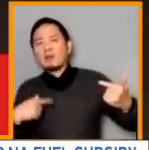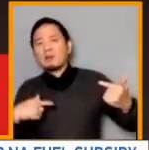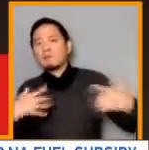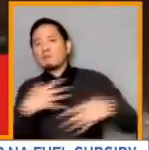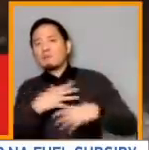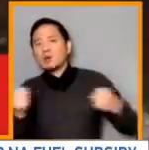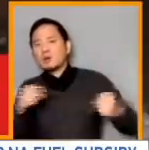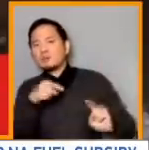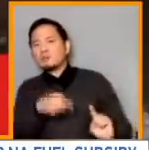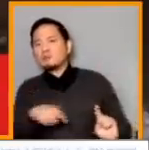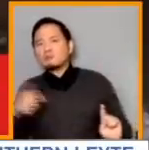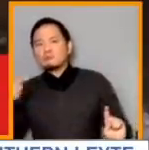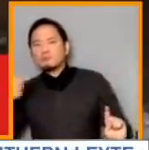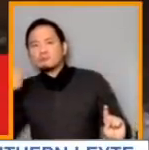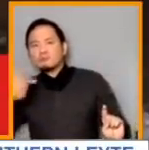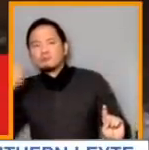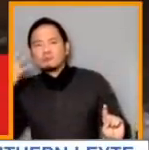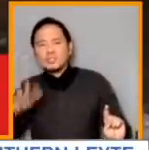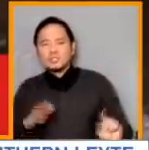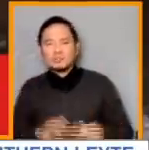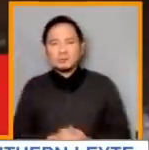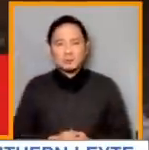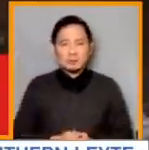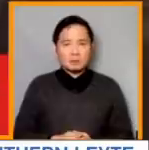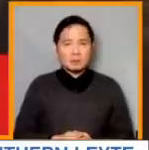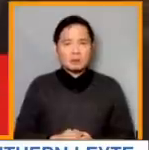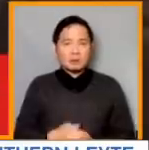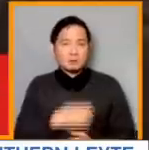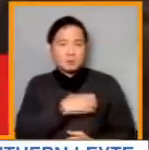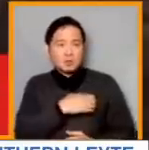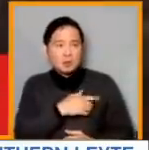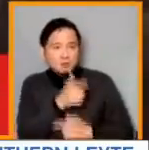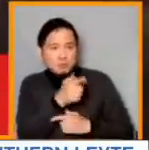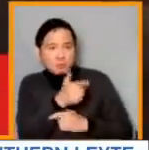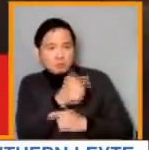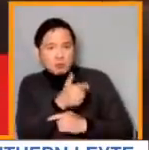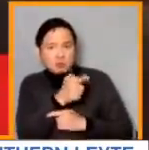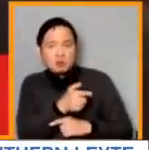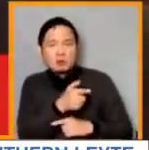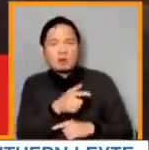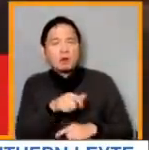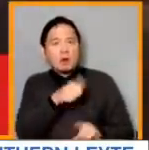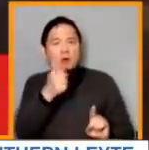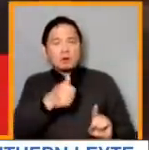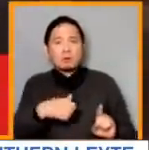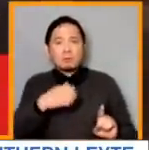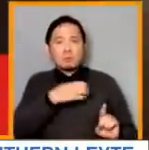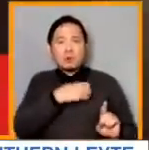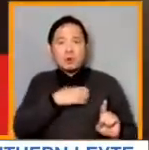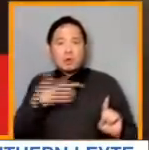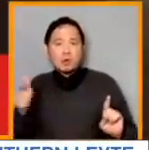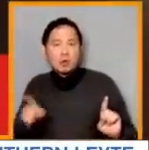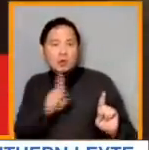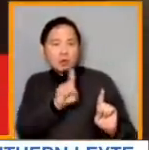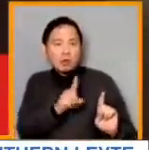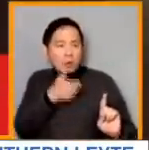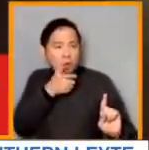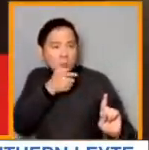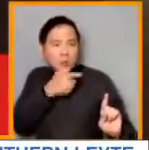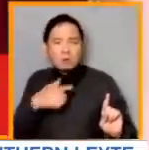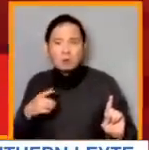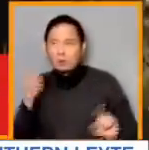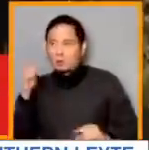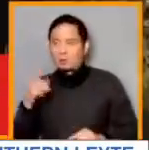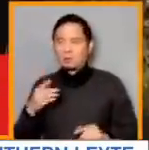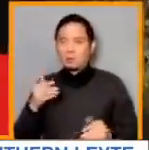pulis. Tinamaan ng pulis mobile at muntik pang tamaan din ng bala ang isang pulis na buti na lang ay nakasuot ng bulletproof vest.